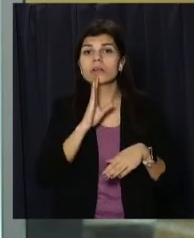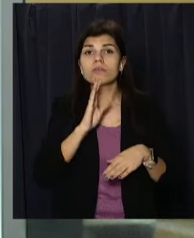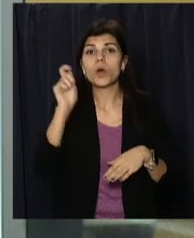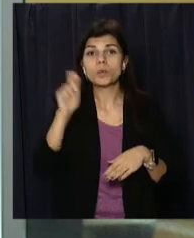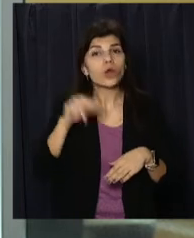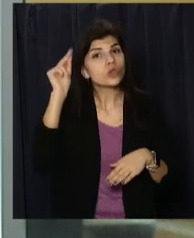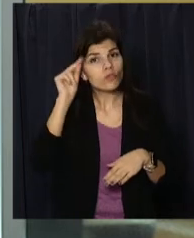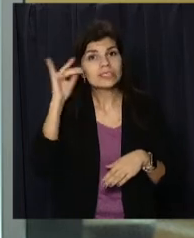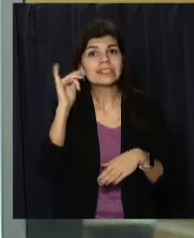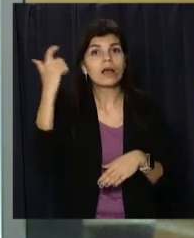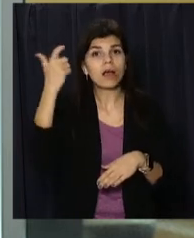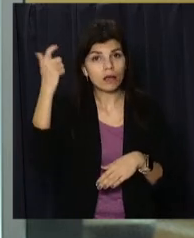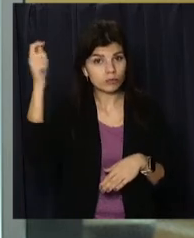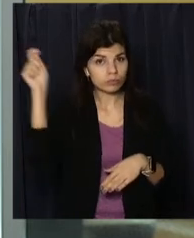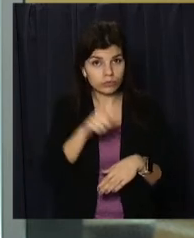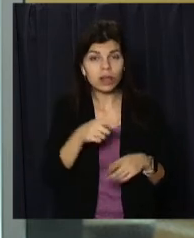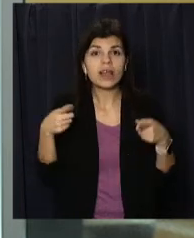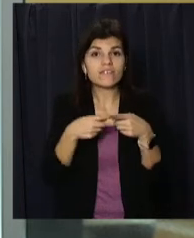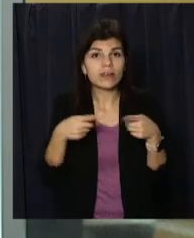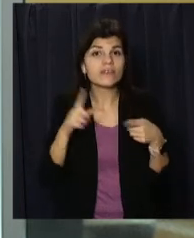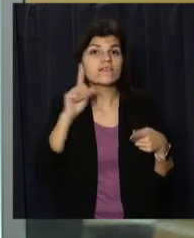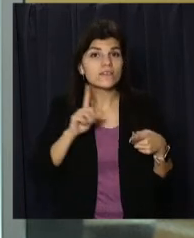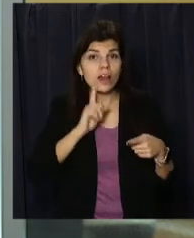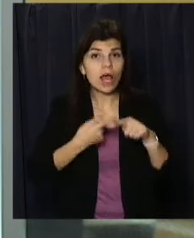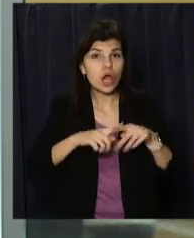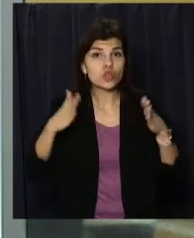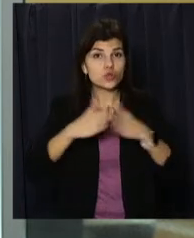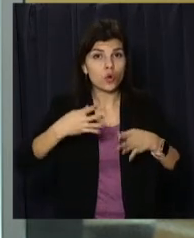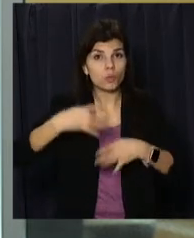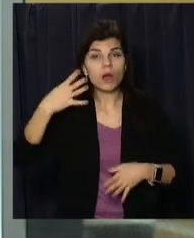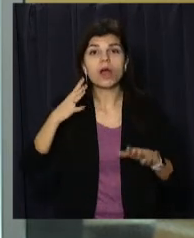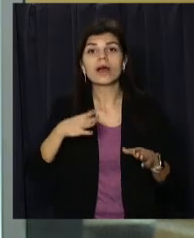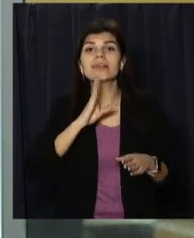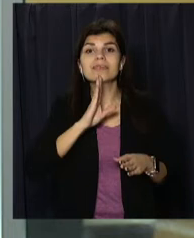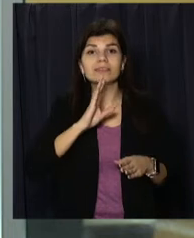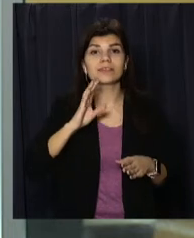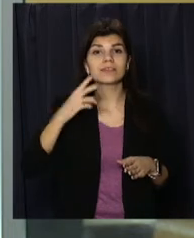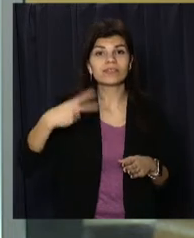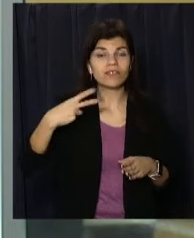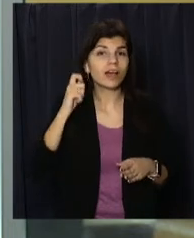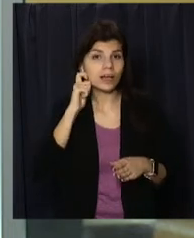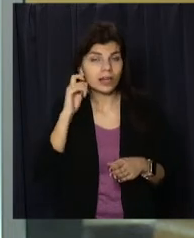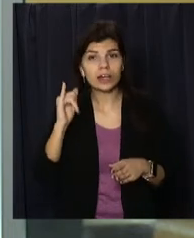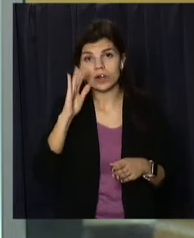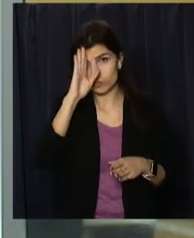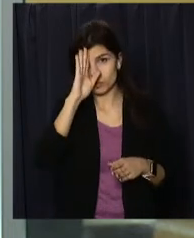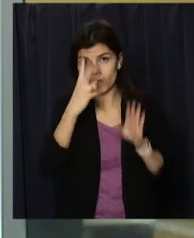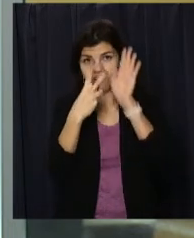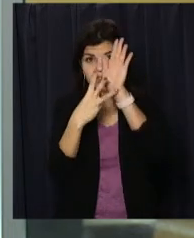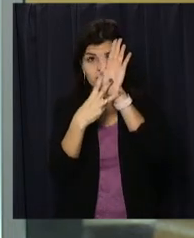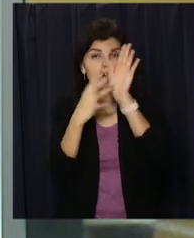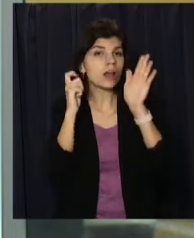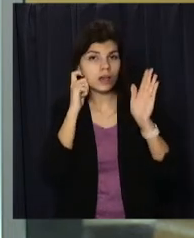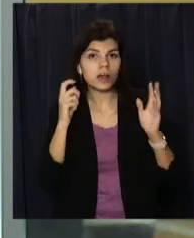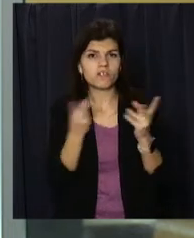на навчання з Харкова та орендувала квартиру в цьому будинку. Конфлікт між 20-річною потерпілою та її 28-річним